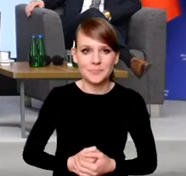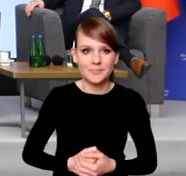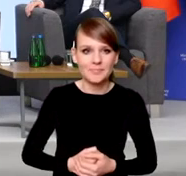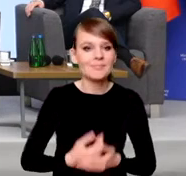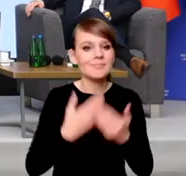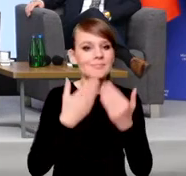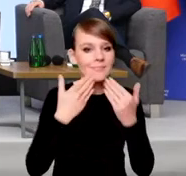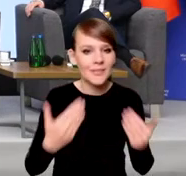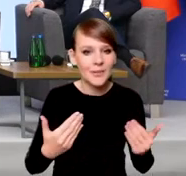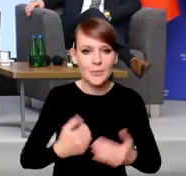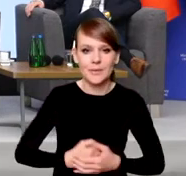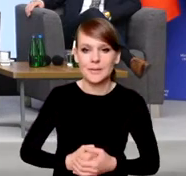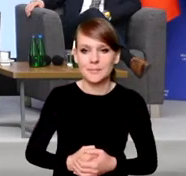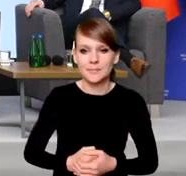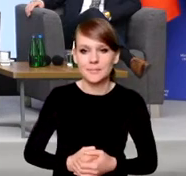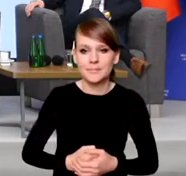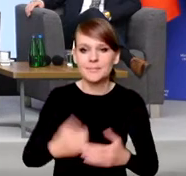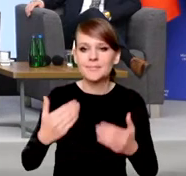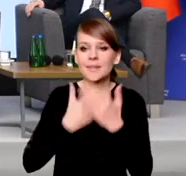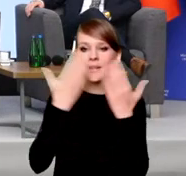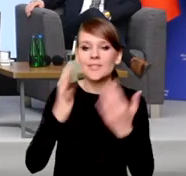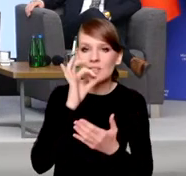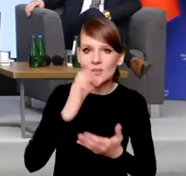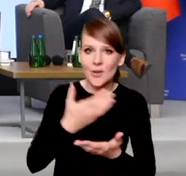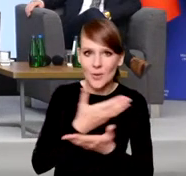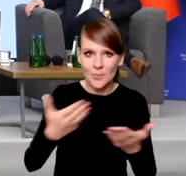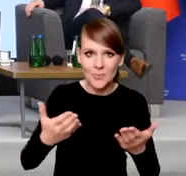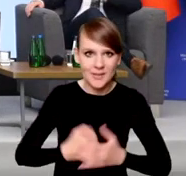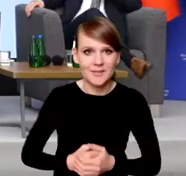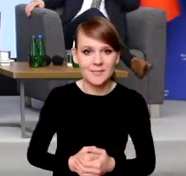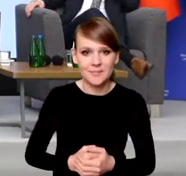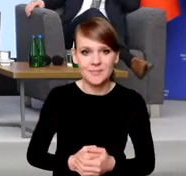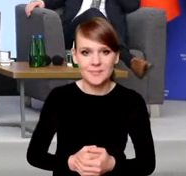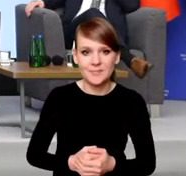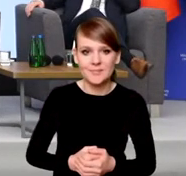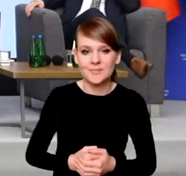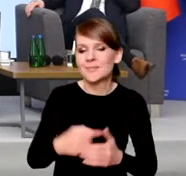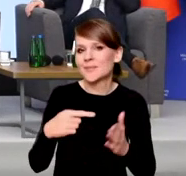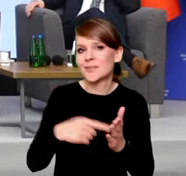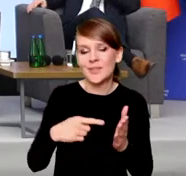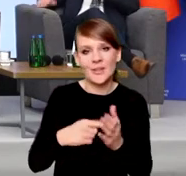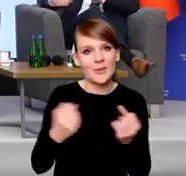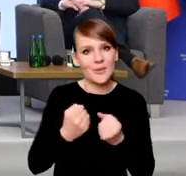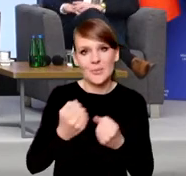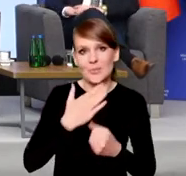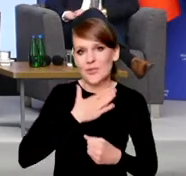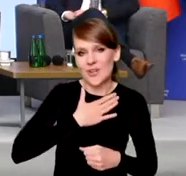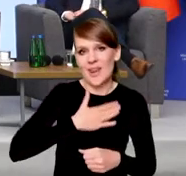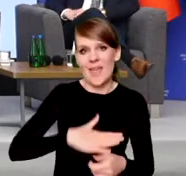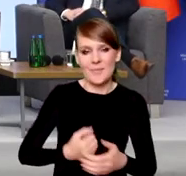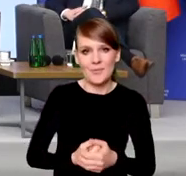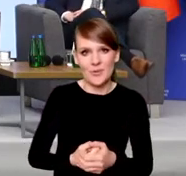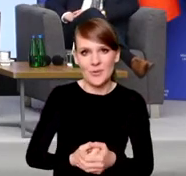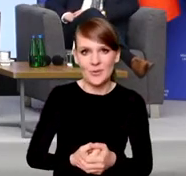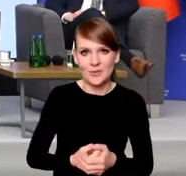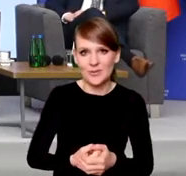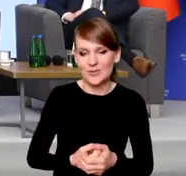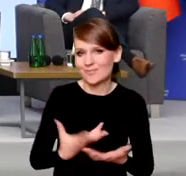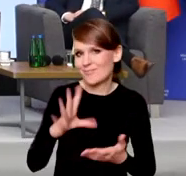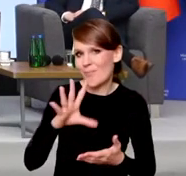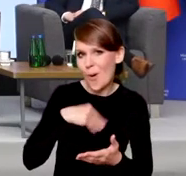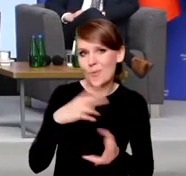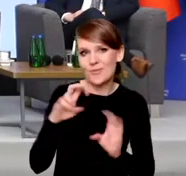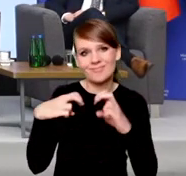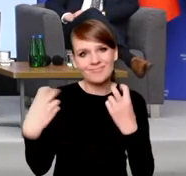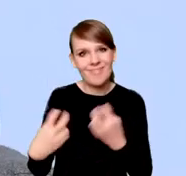Pani. Dzień dobry Państwu. To zawsze dla nas jest duża przyjemność, że możemy sobie podyskutować na